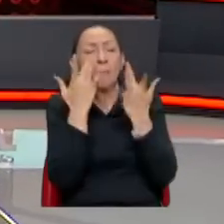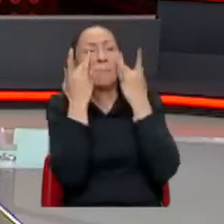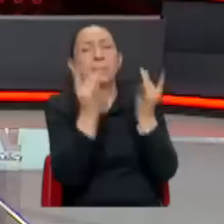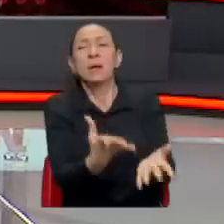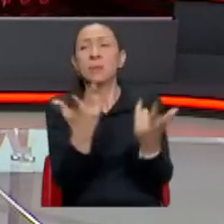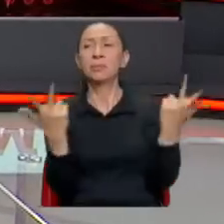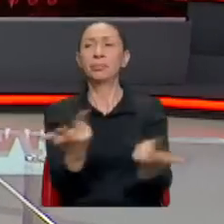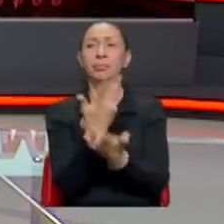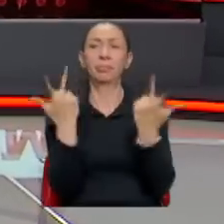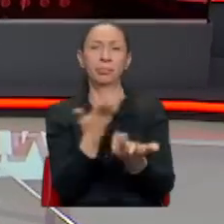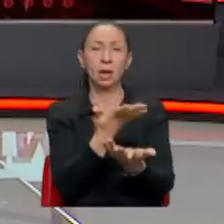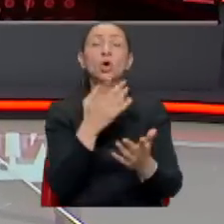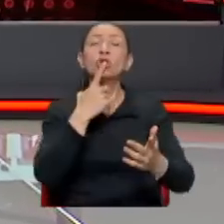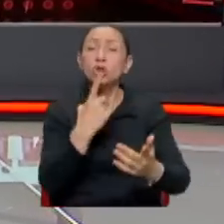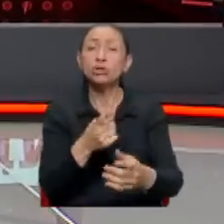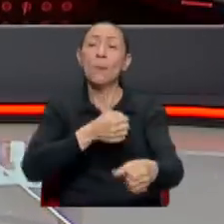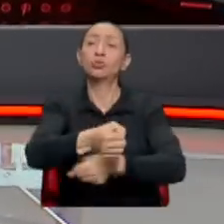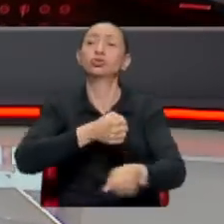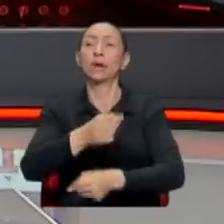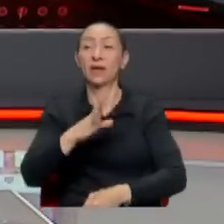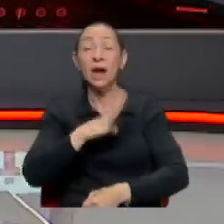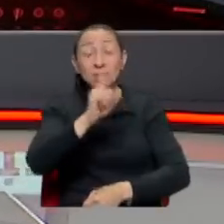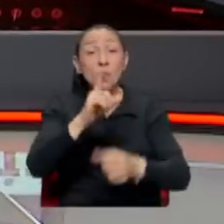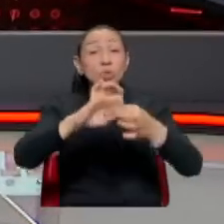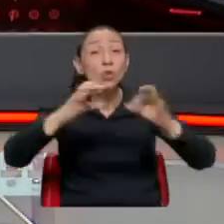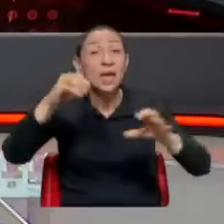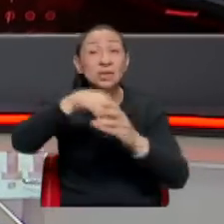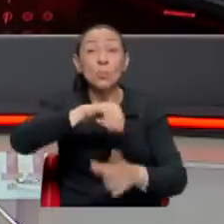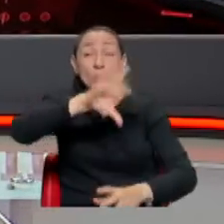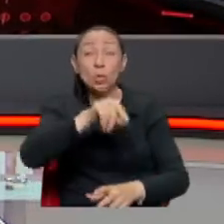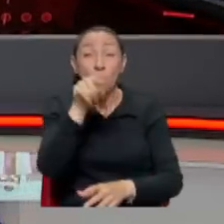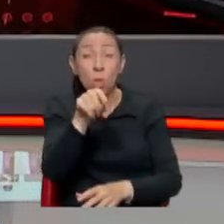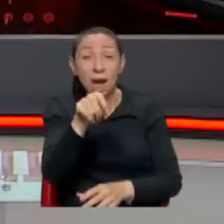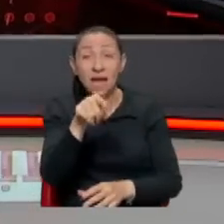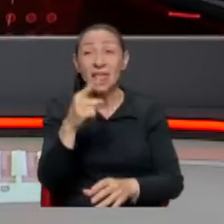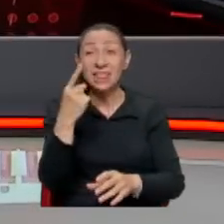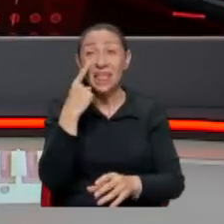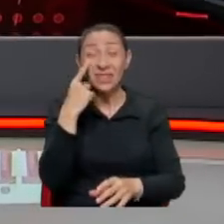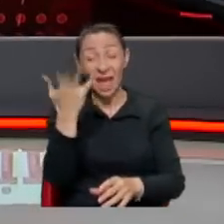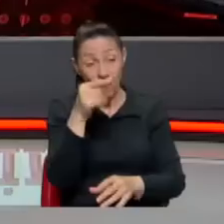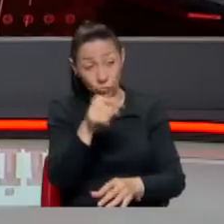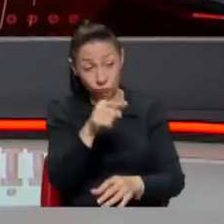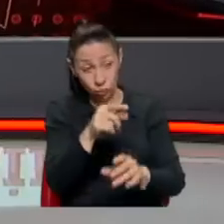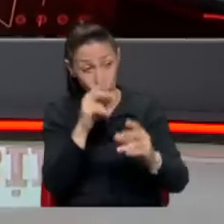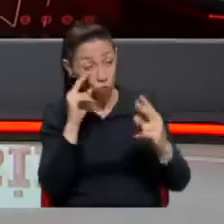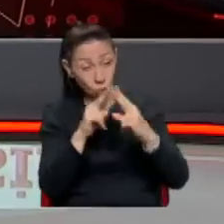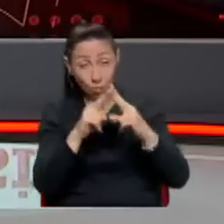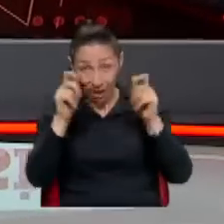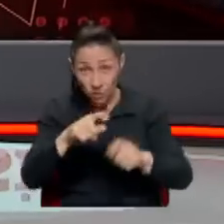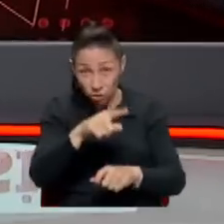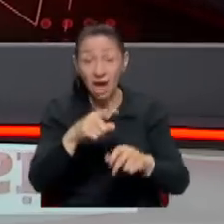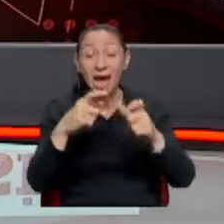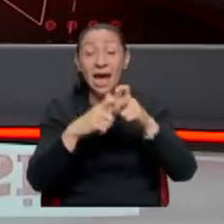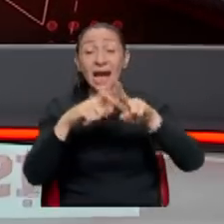ortada. Sözde mücadele ediliyor. Şimdi bu cümlenin içinde de bütün bunlarda devlet eğer bunun üzerinden görüşüyorsa,